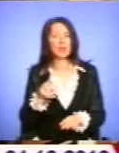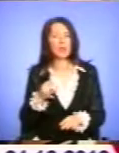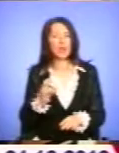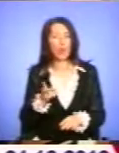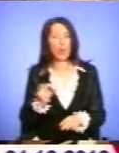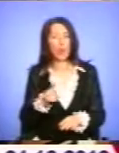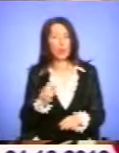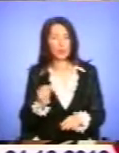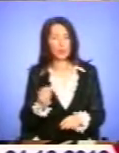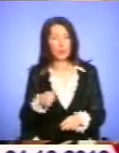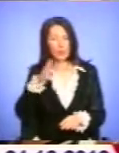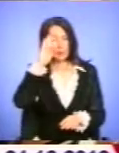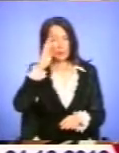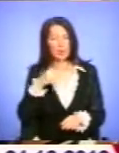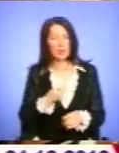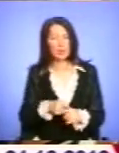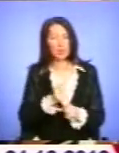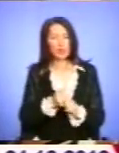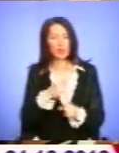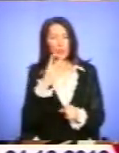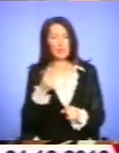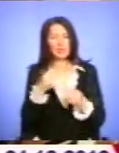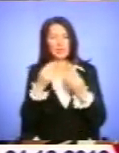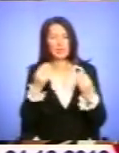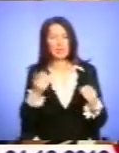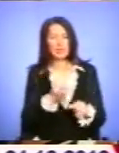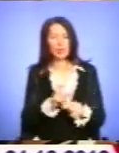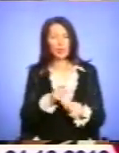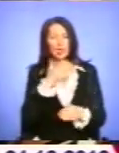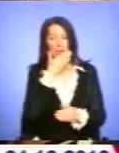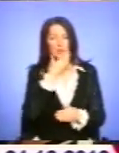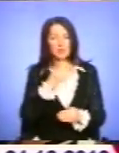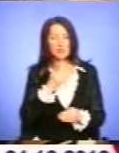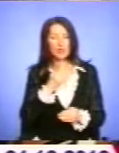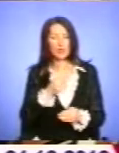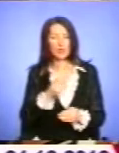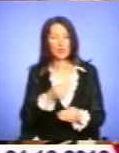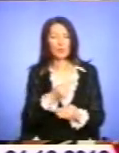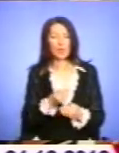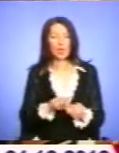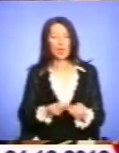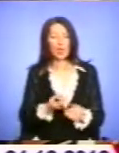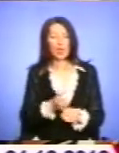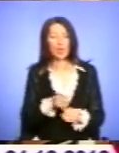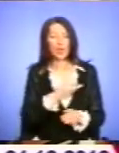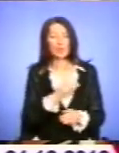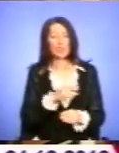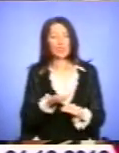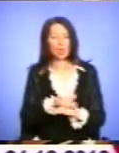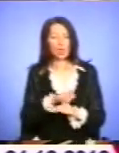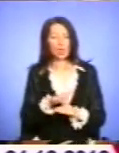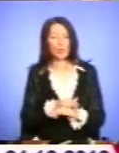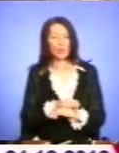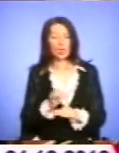дуже, ви бачите на стенді, дуже красиві, дуже емоційні, дуже добрі.